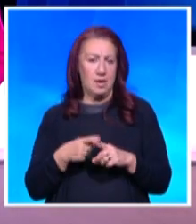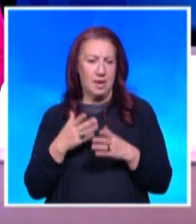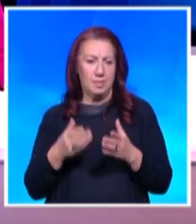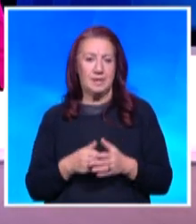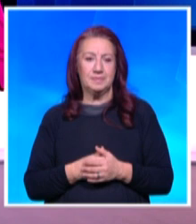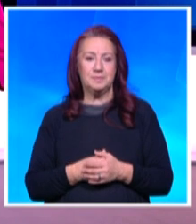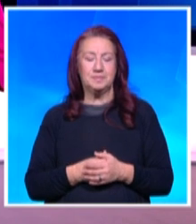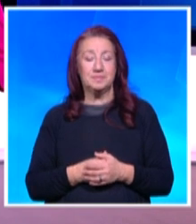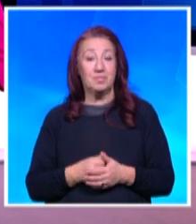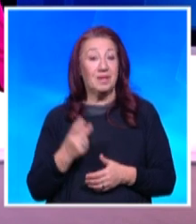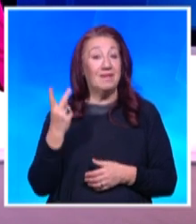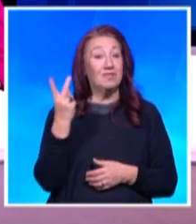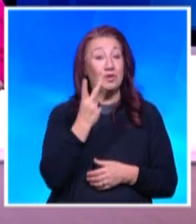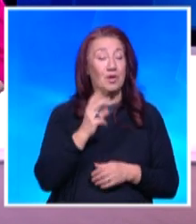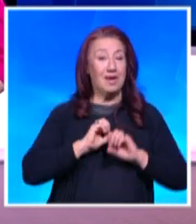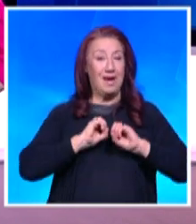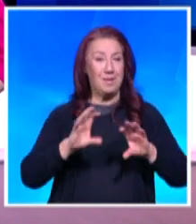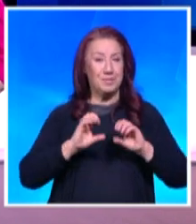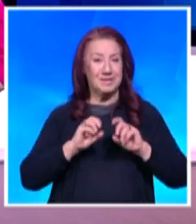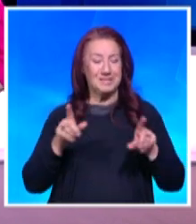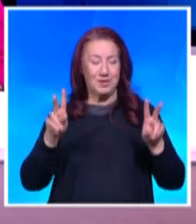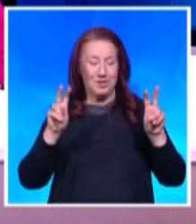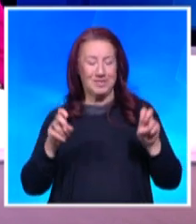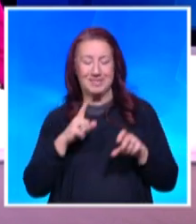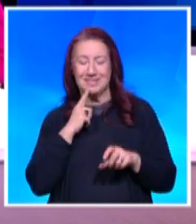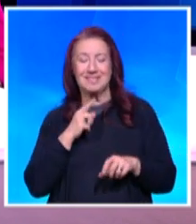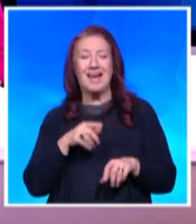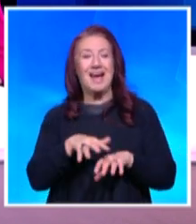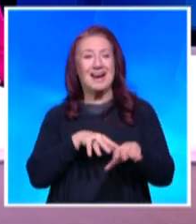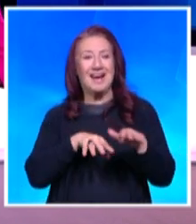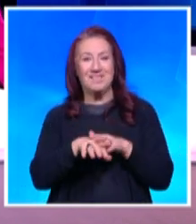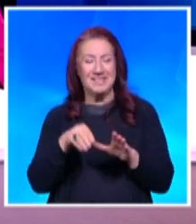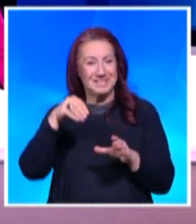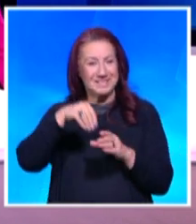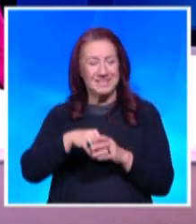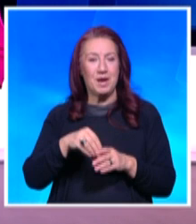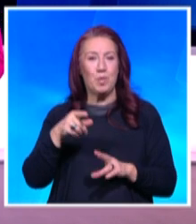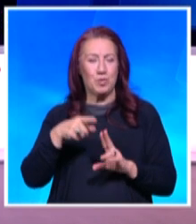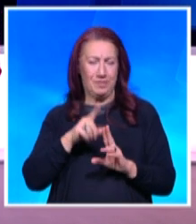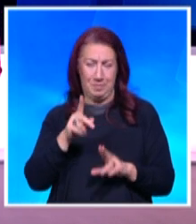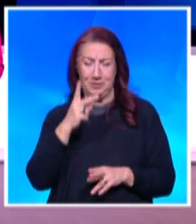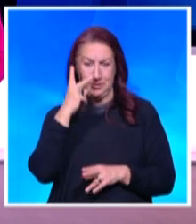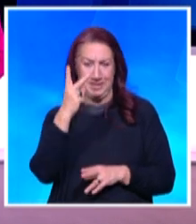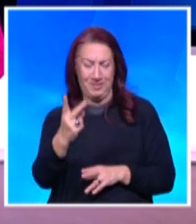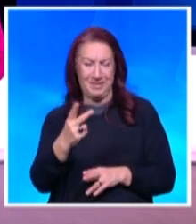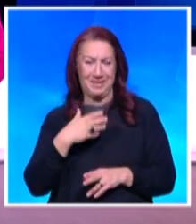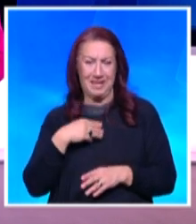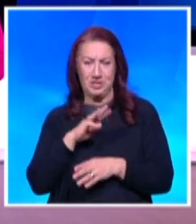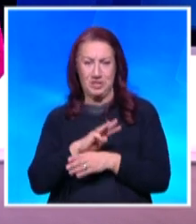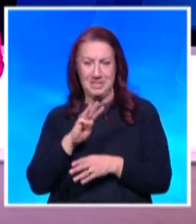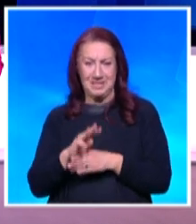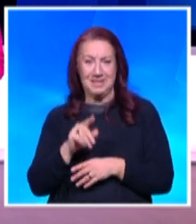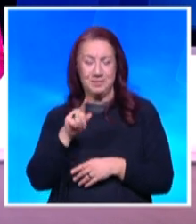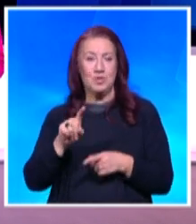Епизод 2 на дигиталната ни поредица в ръкавиците на Пулеви вече ви очаква на btvsport.bg. В него Кубрат Пулев